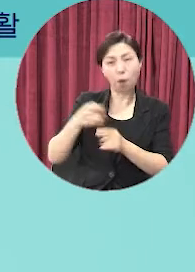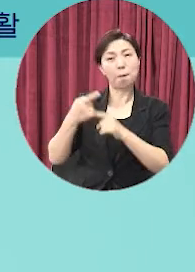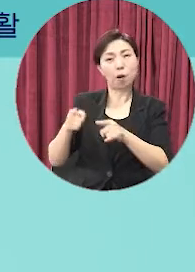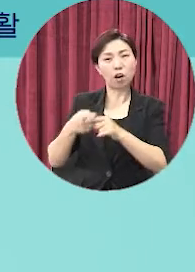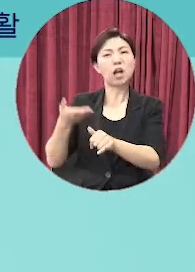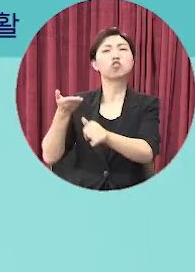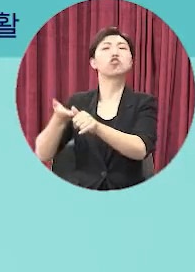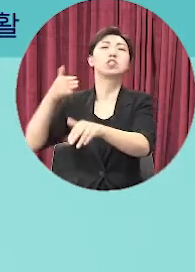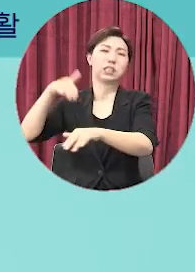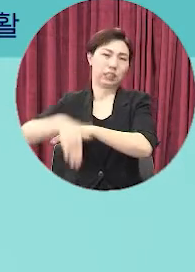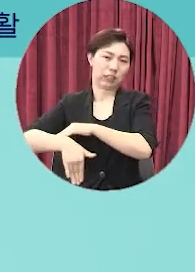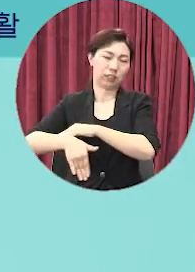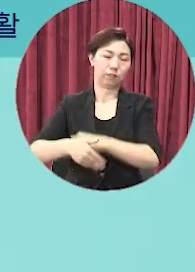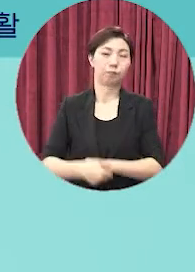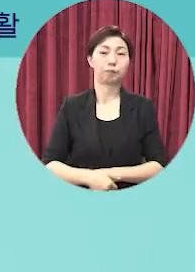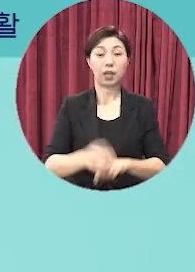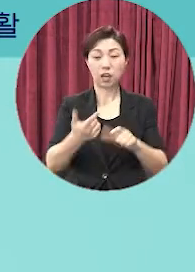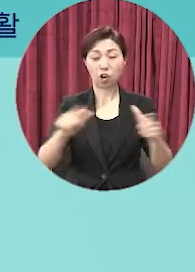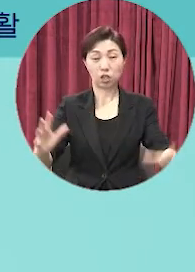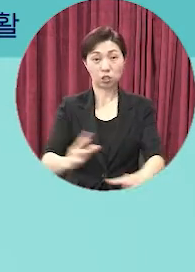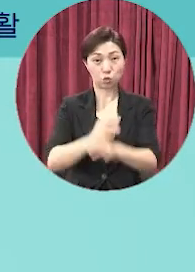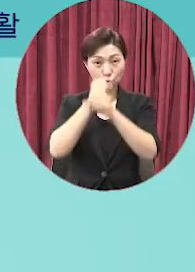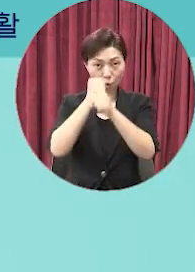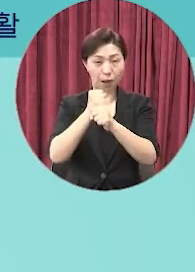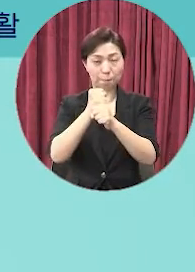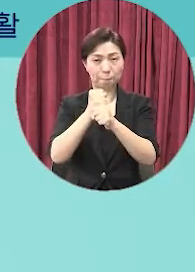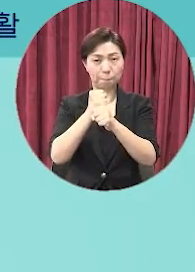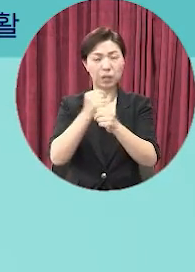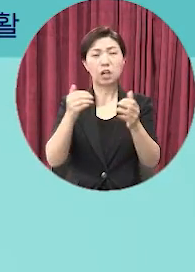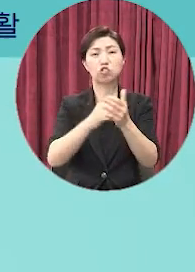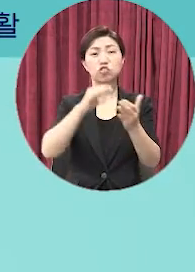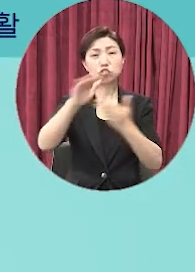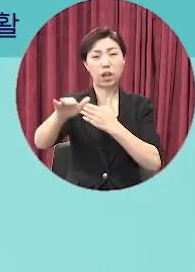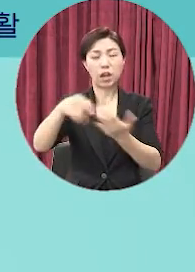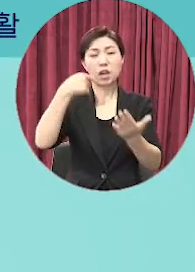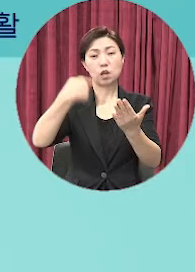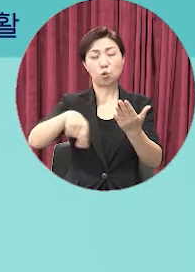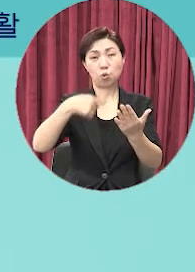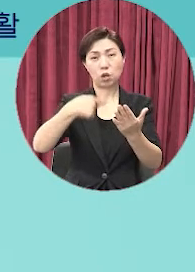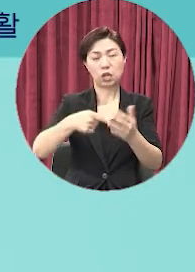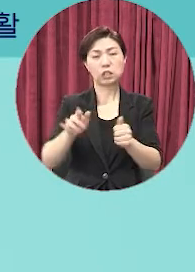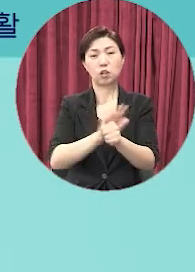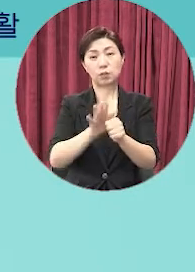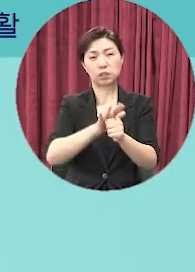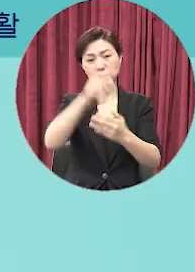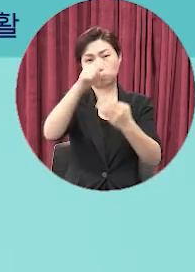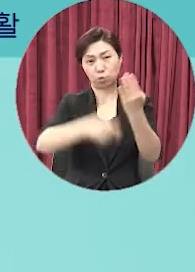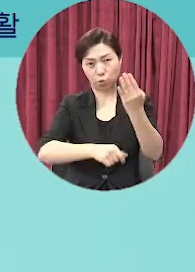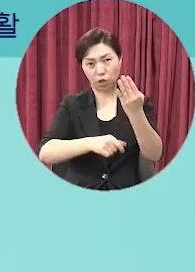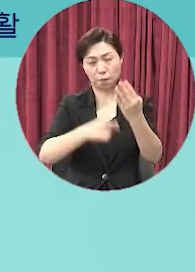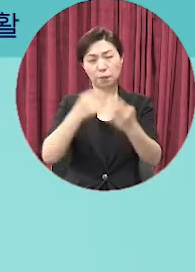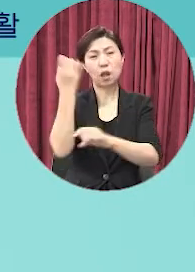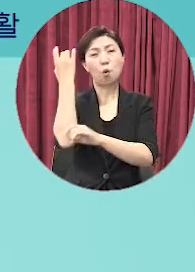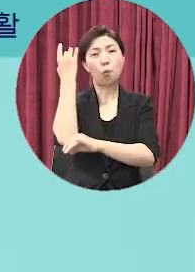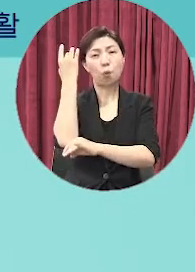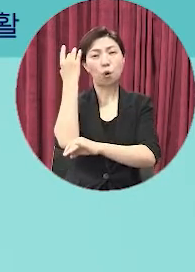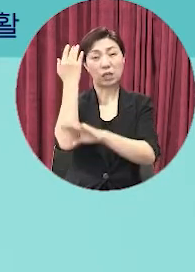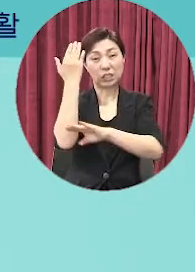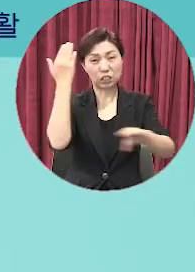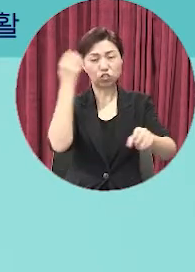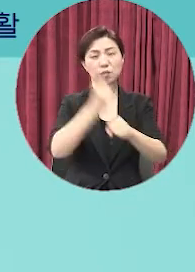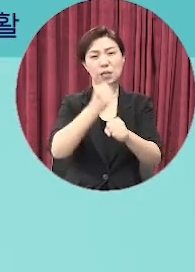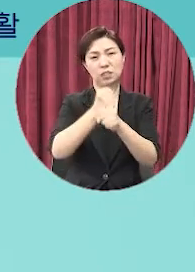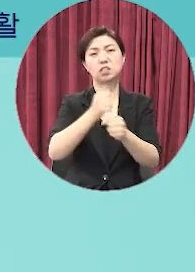이러한 것들을 종합해서 매뉴얼이 이제 제작이 되고 있습니다. 여기에는 그